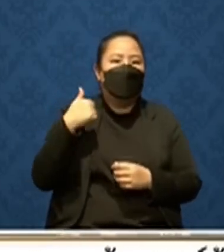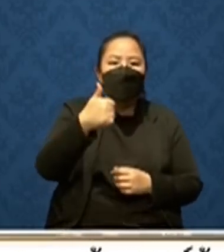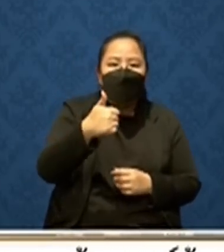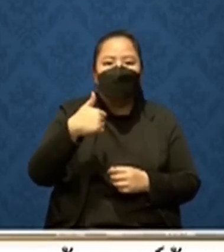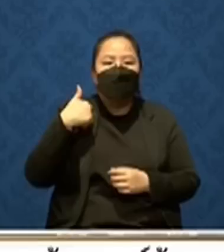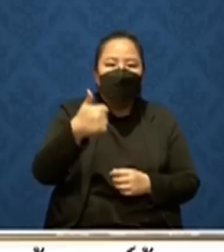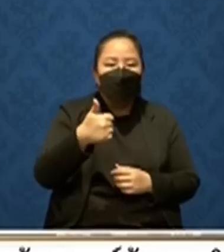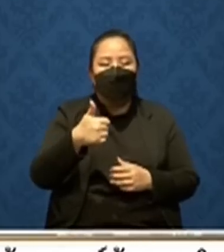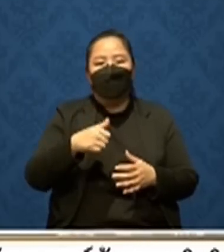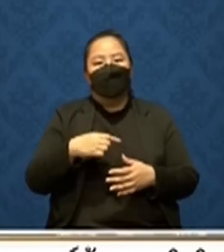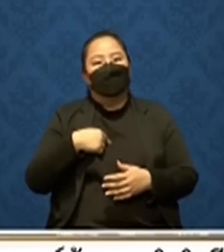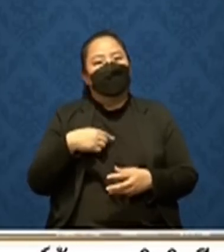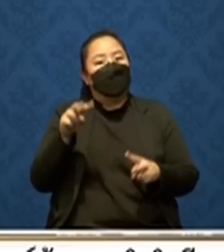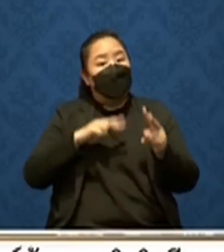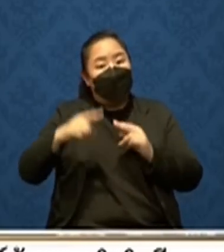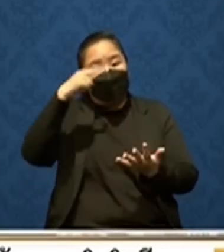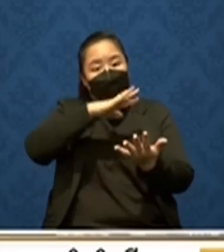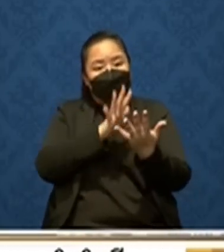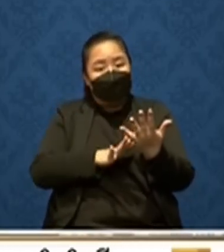อาทำไมร้อน Golf R